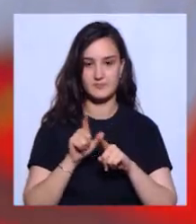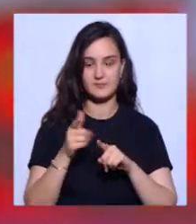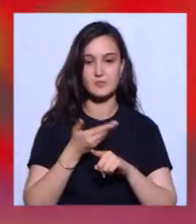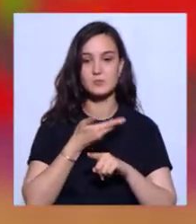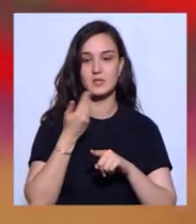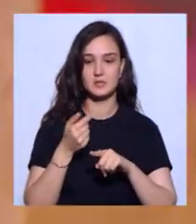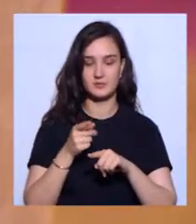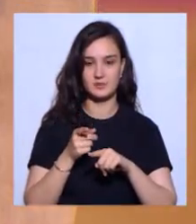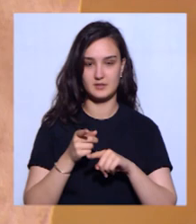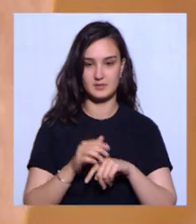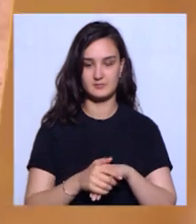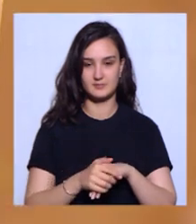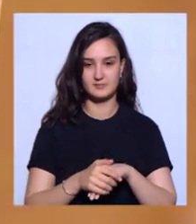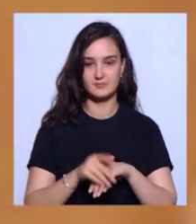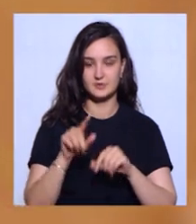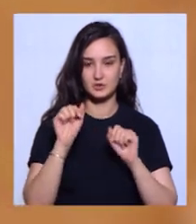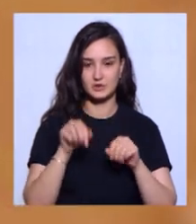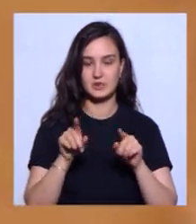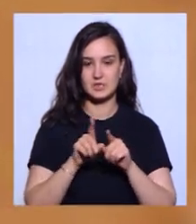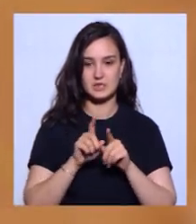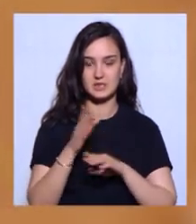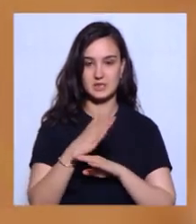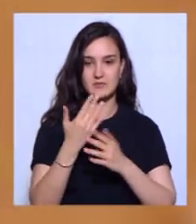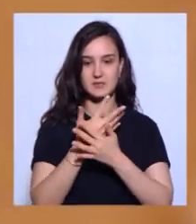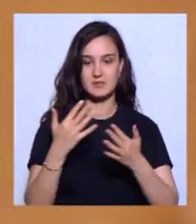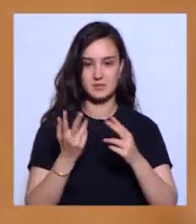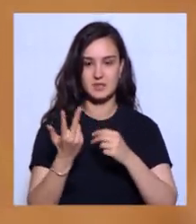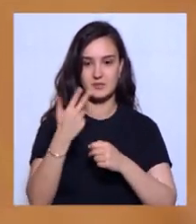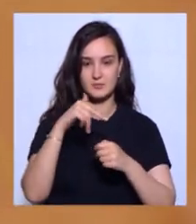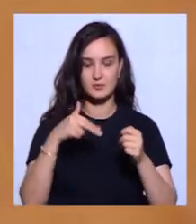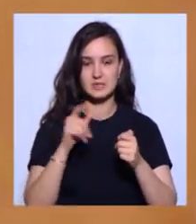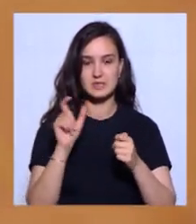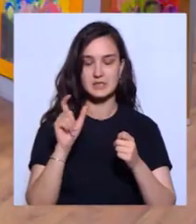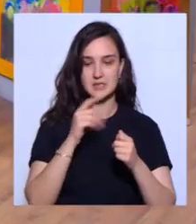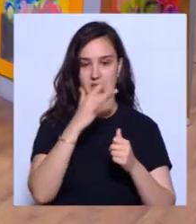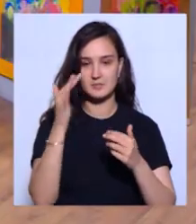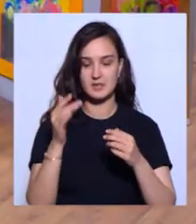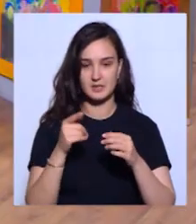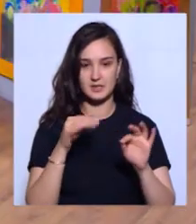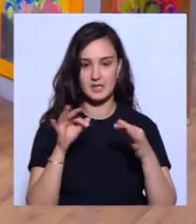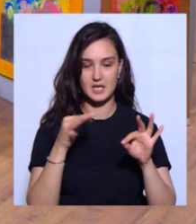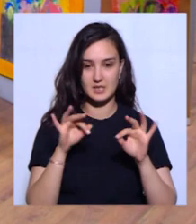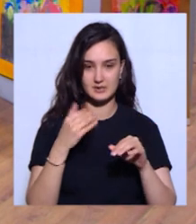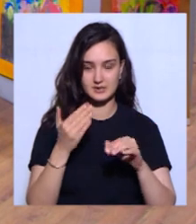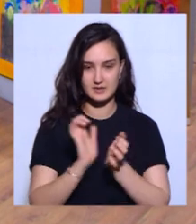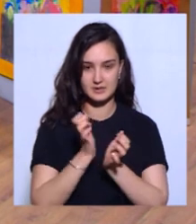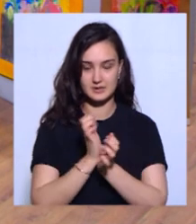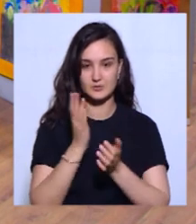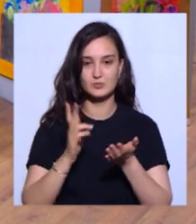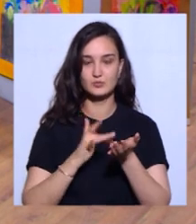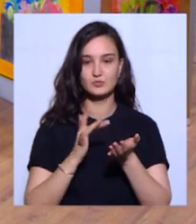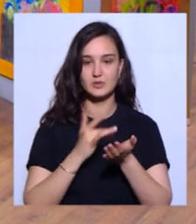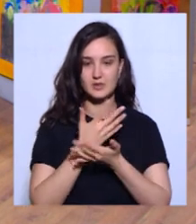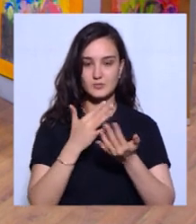თქვენ შეგიძლიათ ესეთი თევზები გამოჭრათ ცისფერი ქაღალდისგან, ჟურნალებში ბევრი ფერებია, ხო?